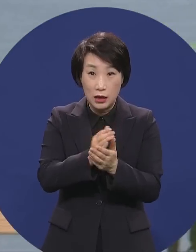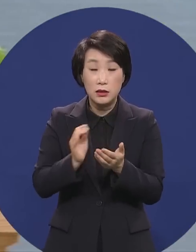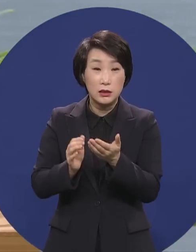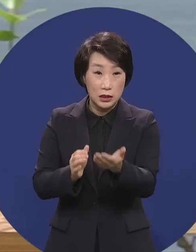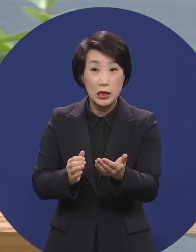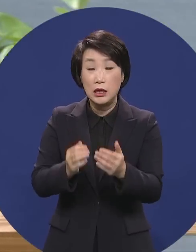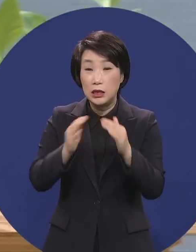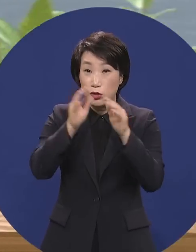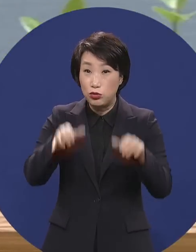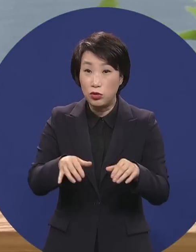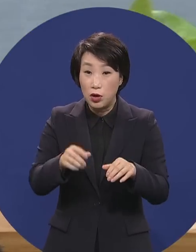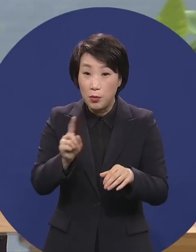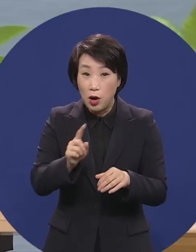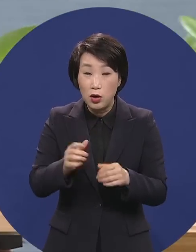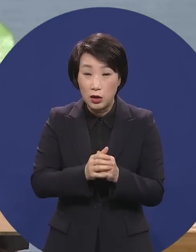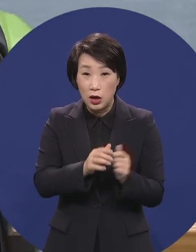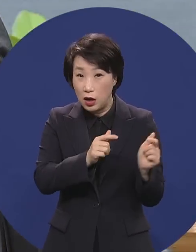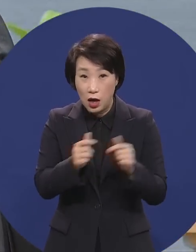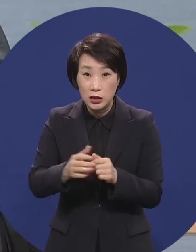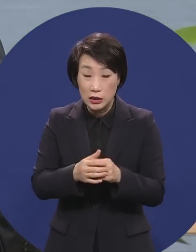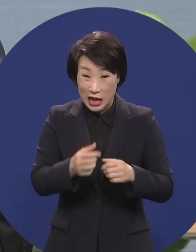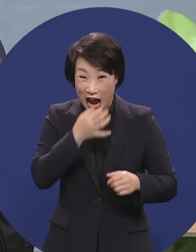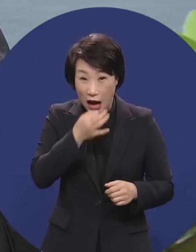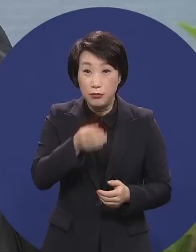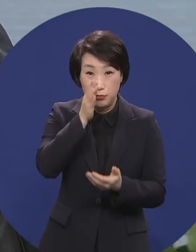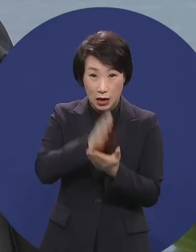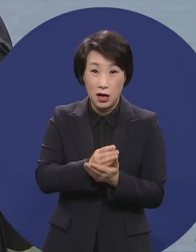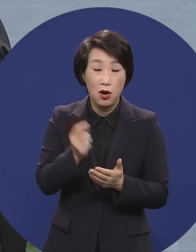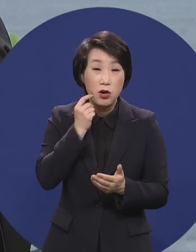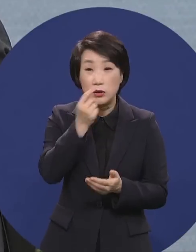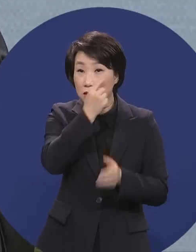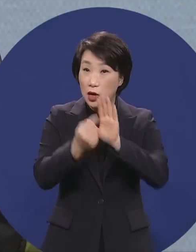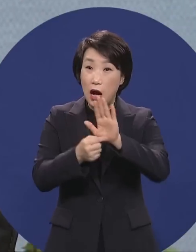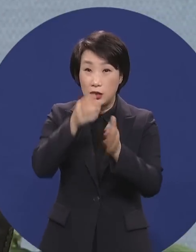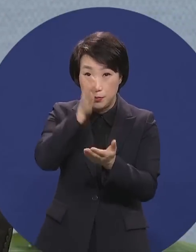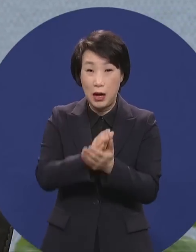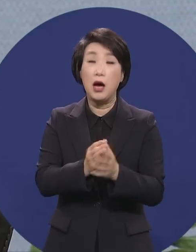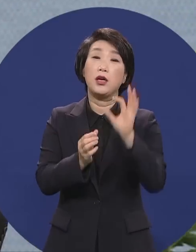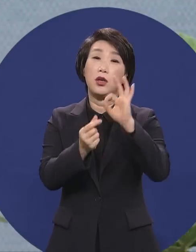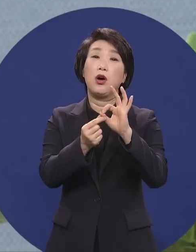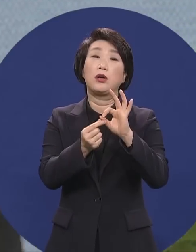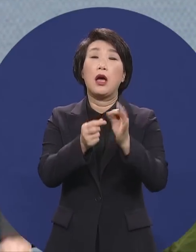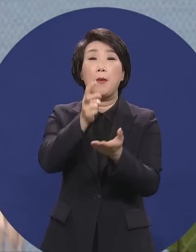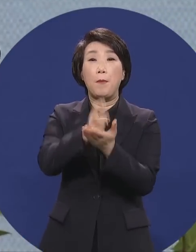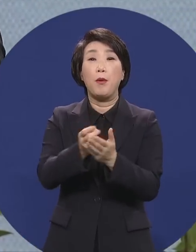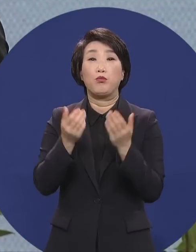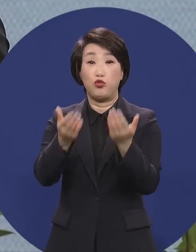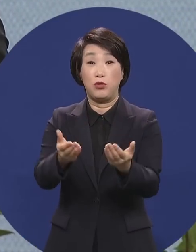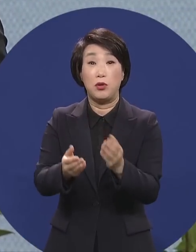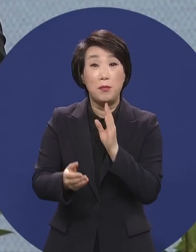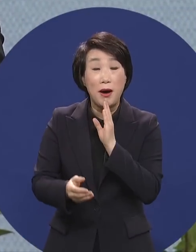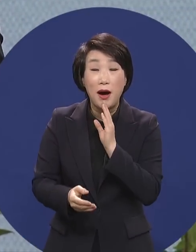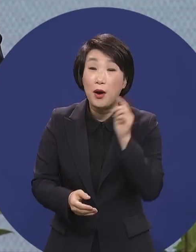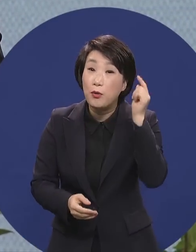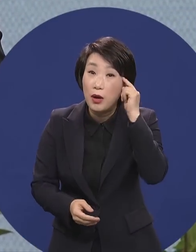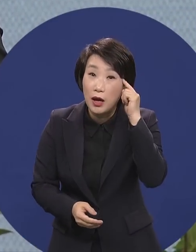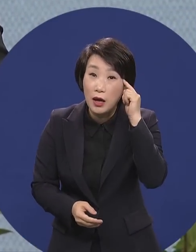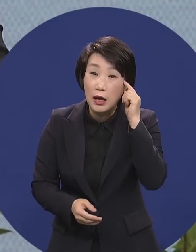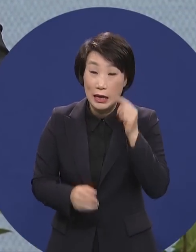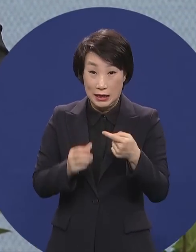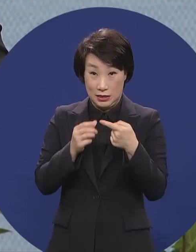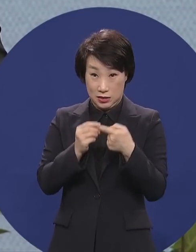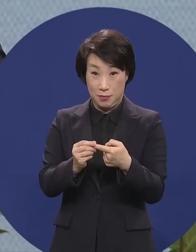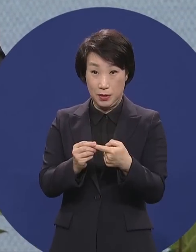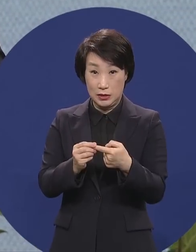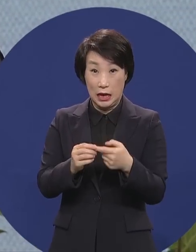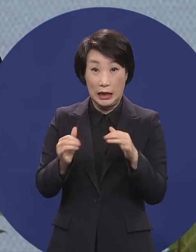네 이웃의 것을 탐내지 마라. 거짓 증거하지 마라. 이렇게 말씀하신 것은, 첫